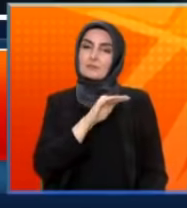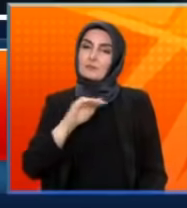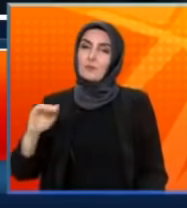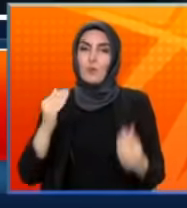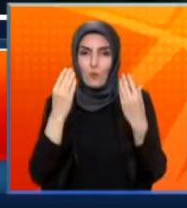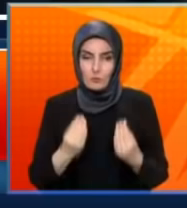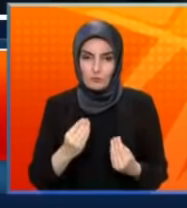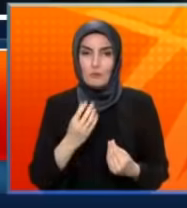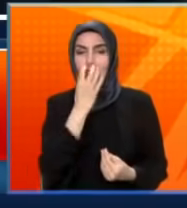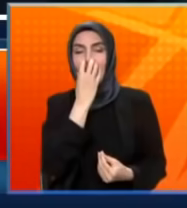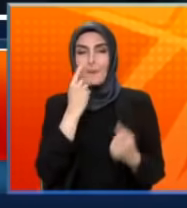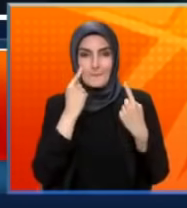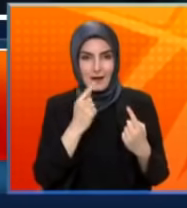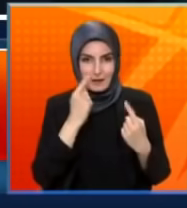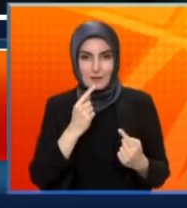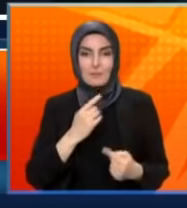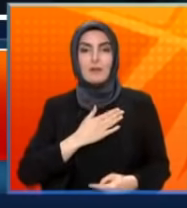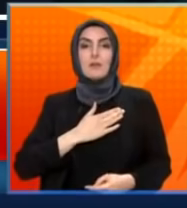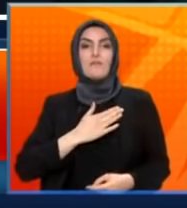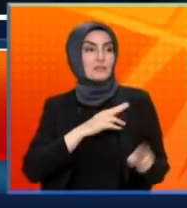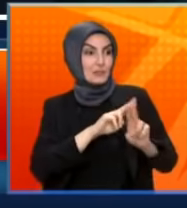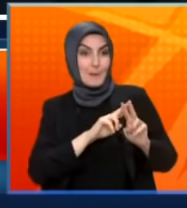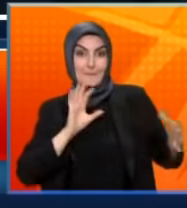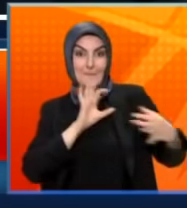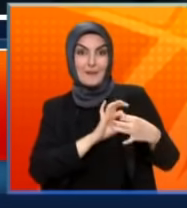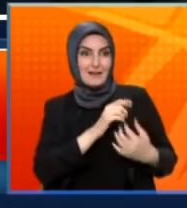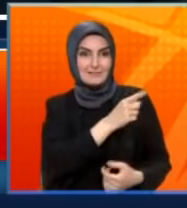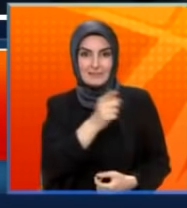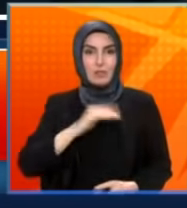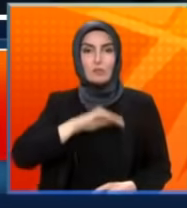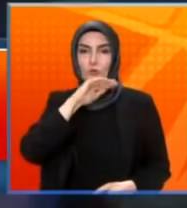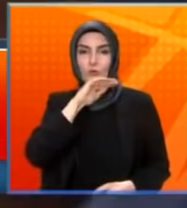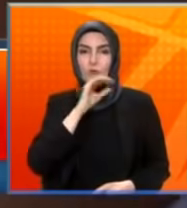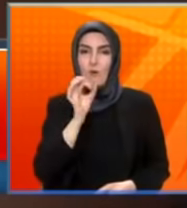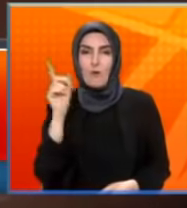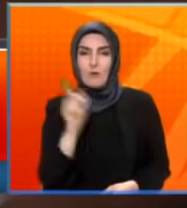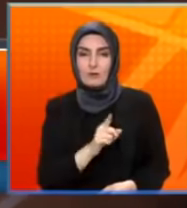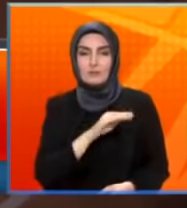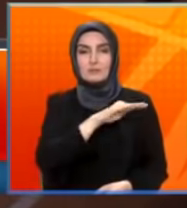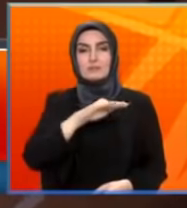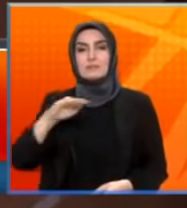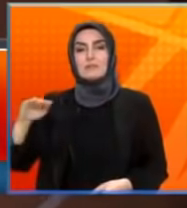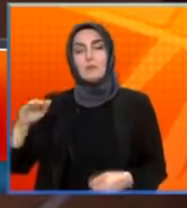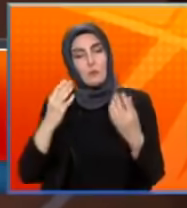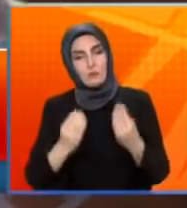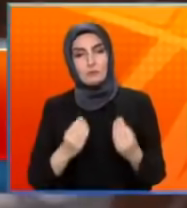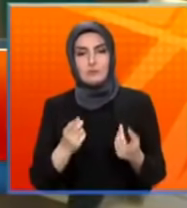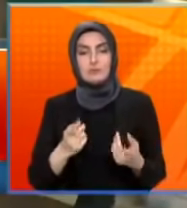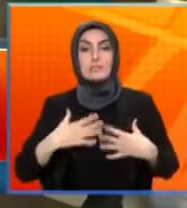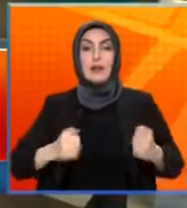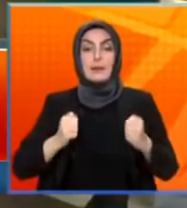Entübe yani ventilatörü ventilatörleri mizin doluluk oranı Şu dönemde STA birleşti Sağlık Bakanı Fahrettin koca